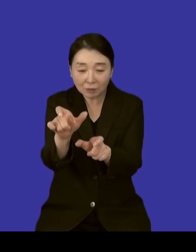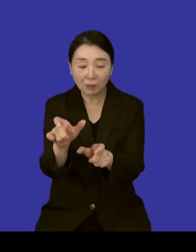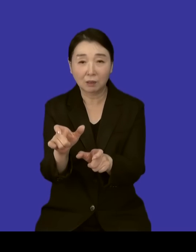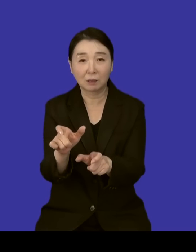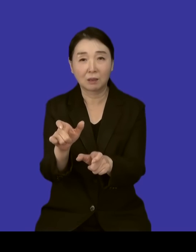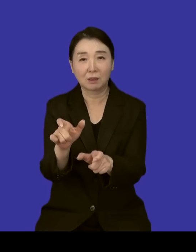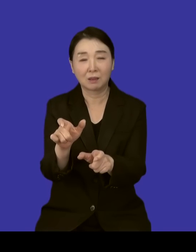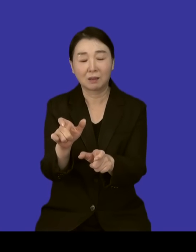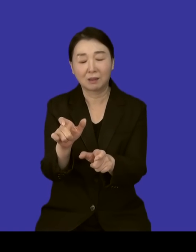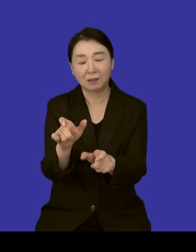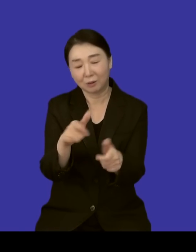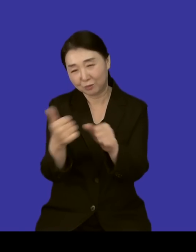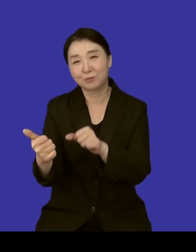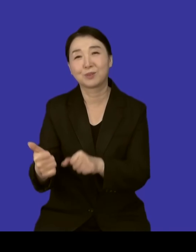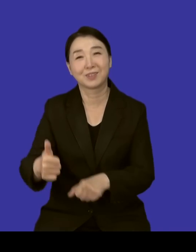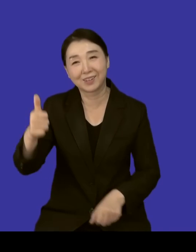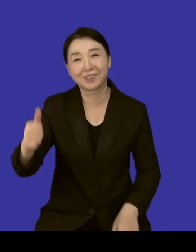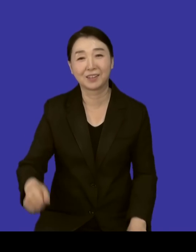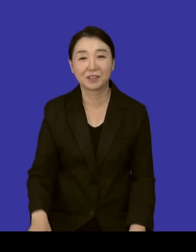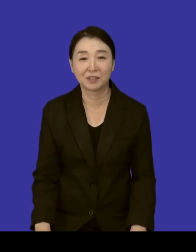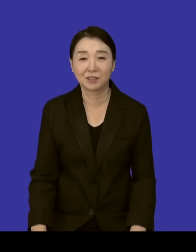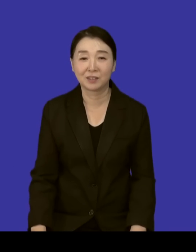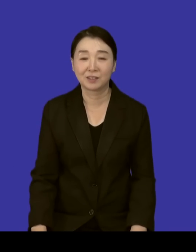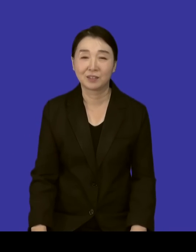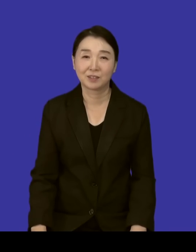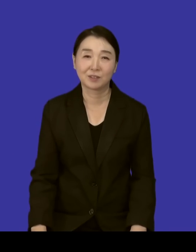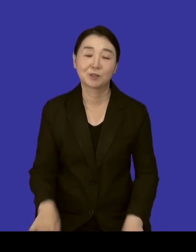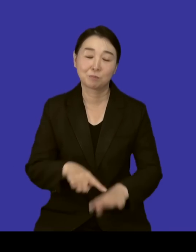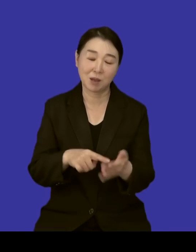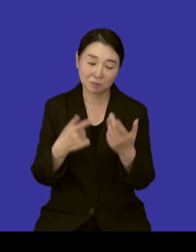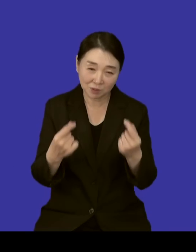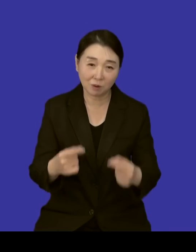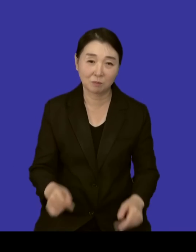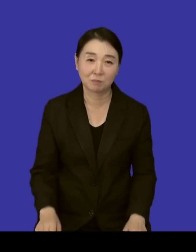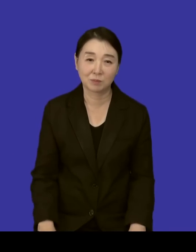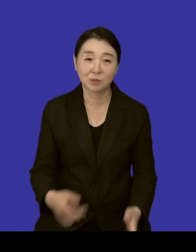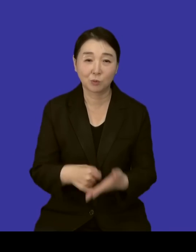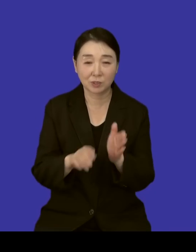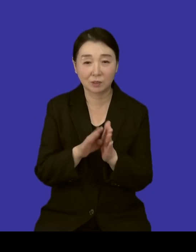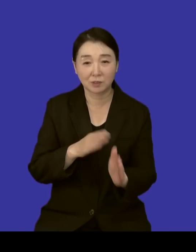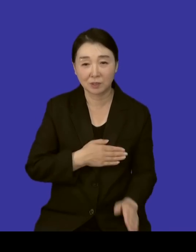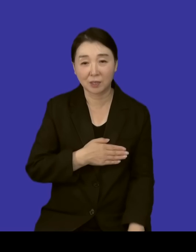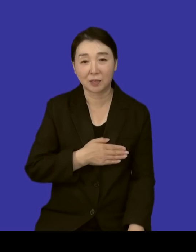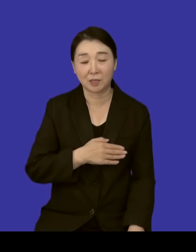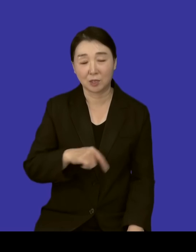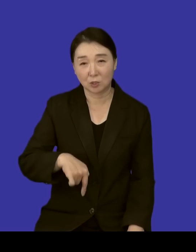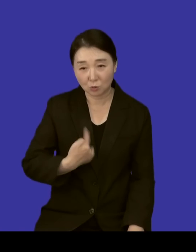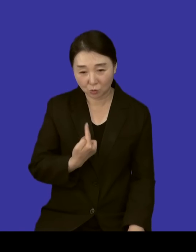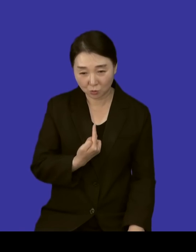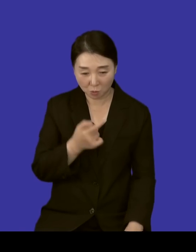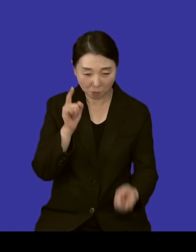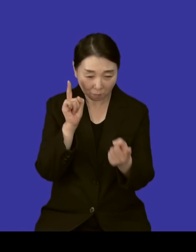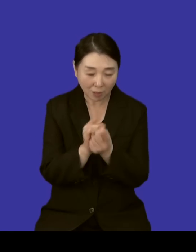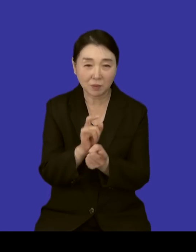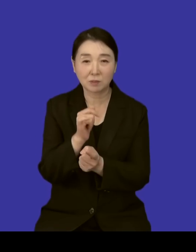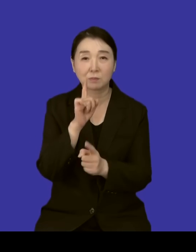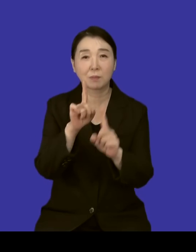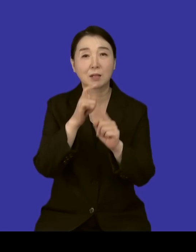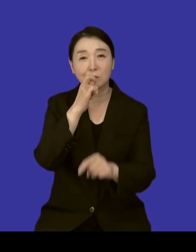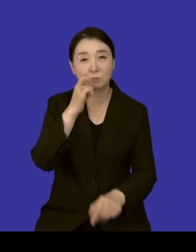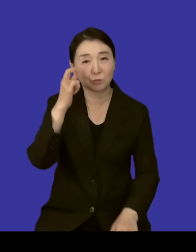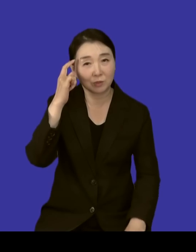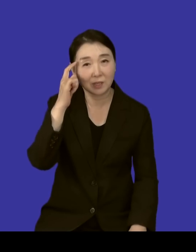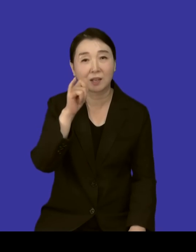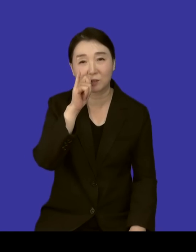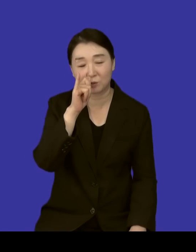마음을 가지신다면 근데 그걸 하기 위해서 이렇게 내 자신을 직면할 수 있는 말씀 묵상을 이렇게